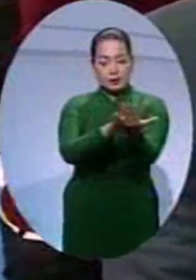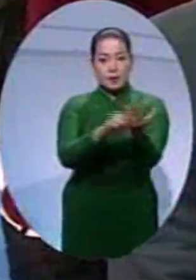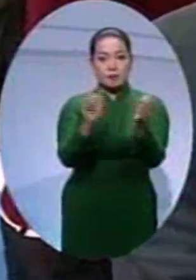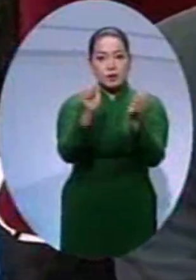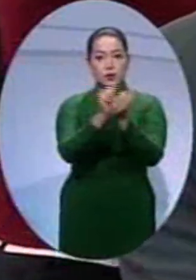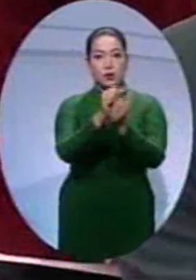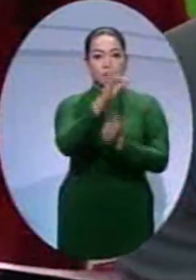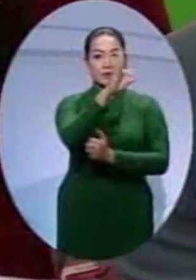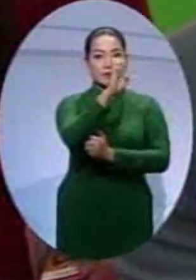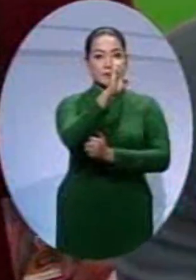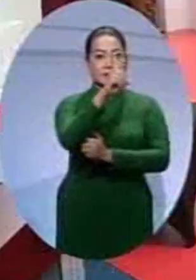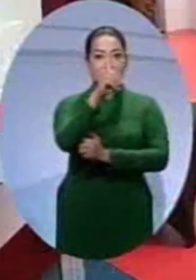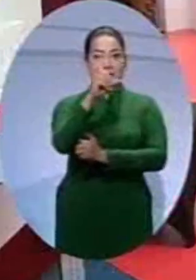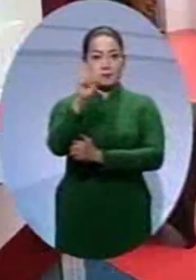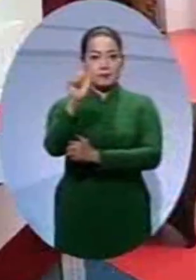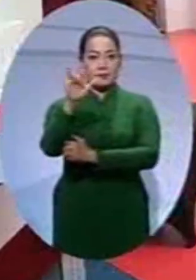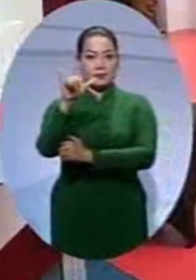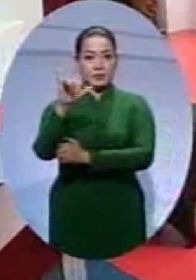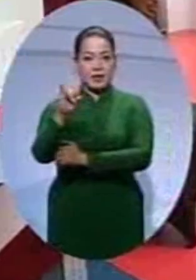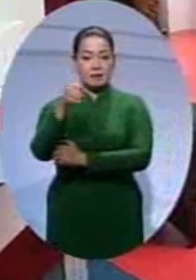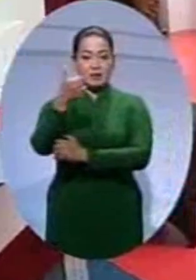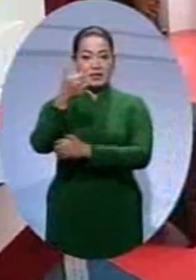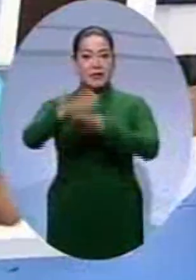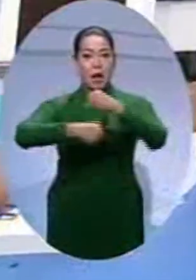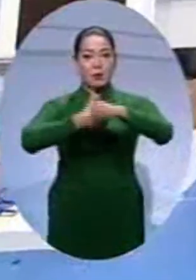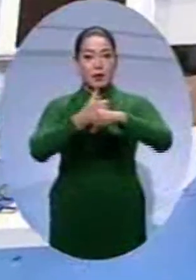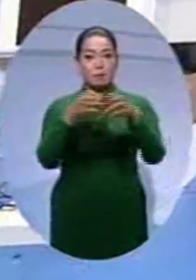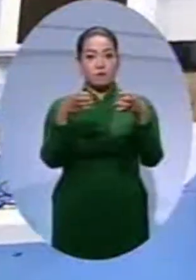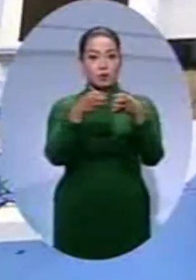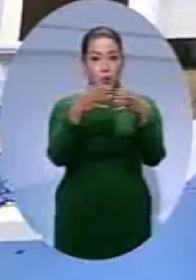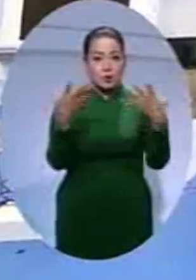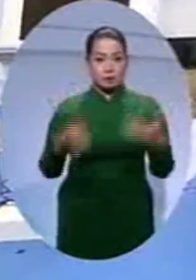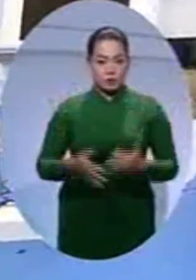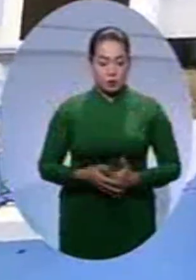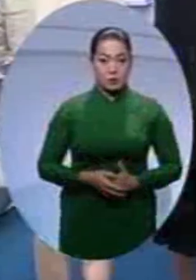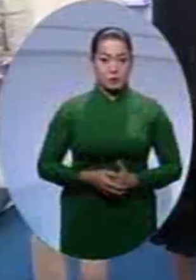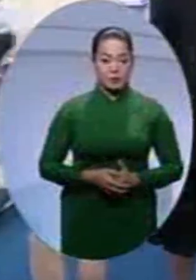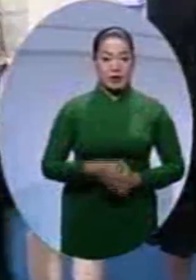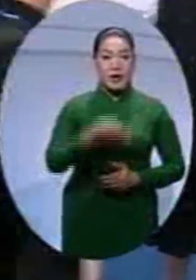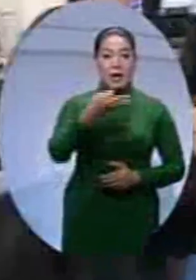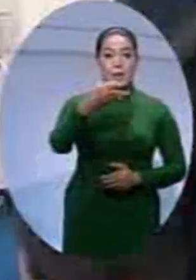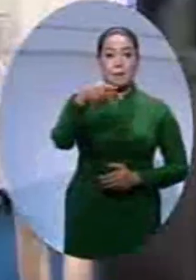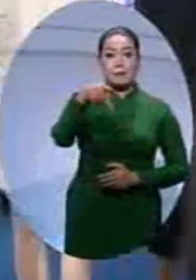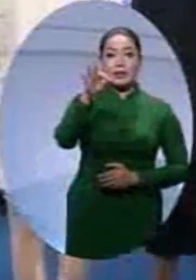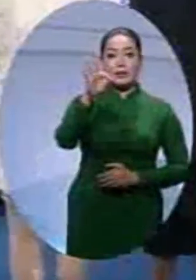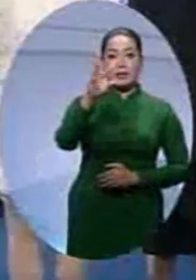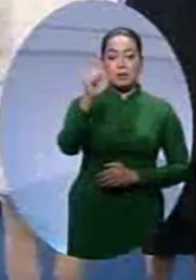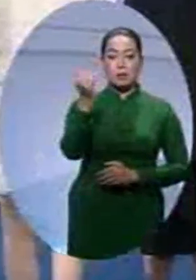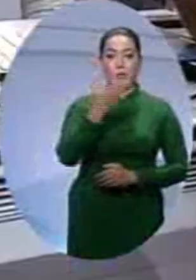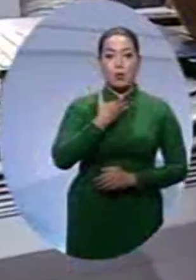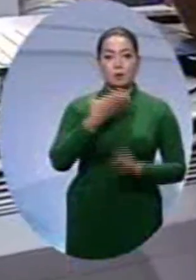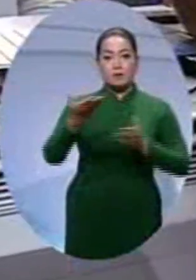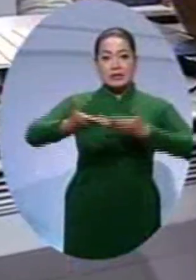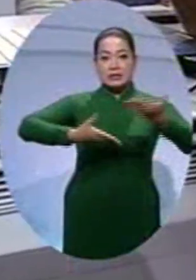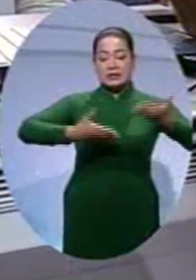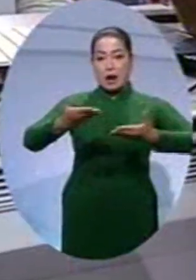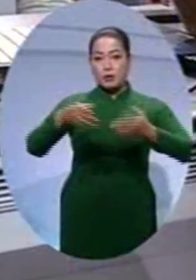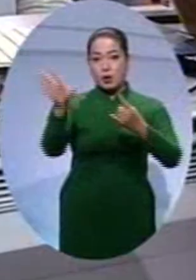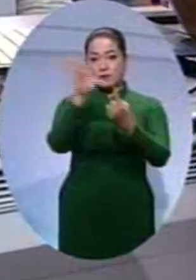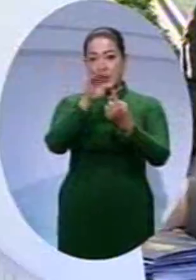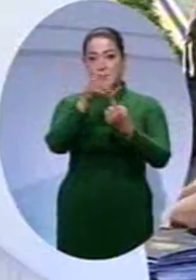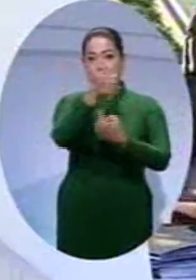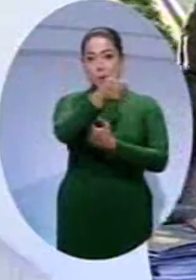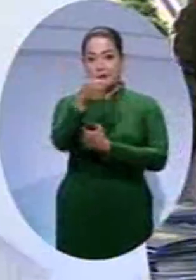nhiều lĩnh vực. Qua hơn 6 năm tổ chức, sự kiện Tech Day lần này được FPT nâng tầm trở thành một diễn đàn công nghệ với quy mô tầm